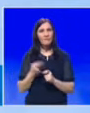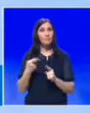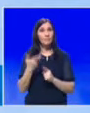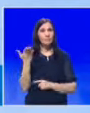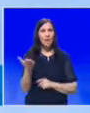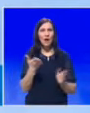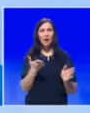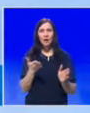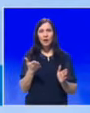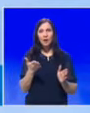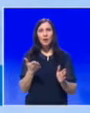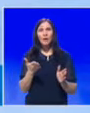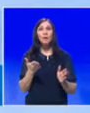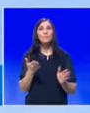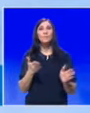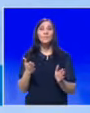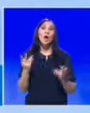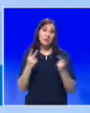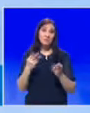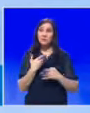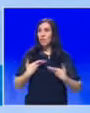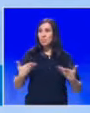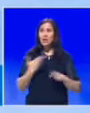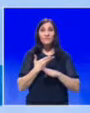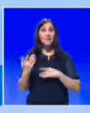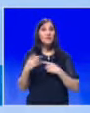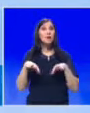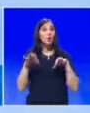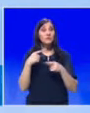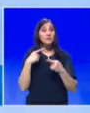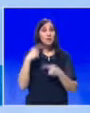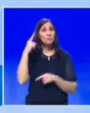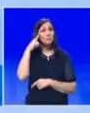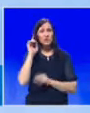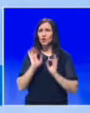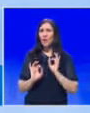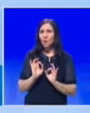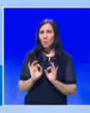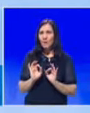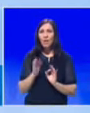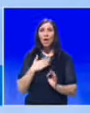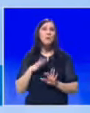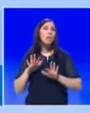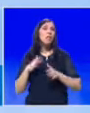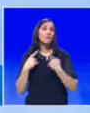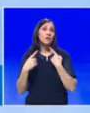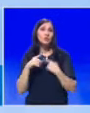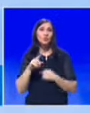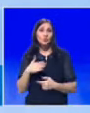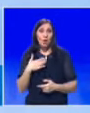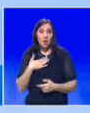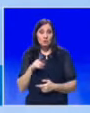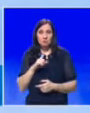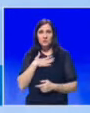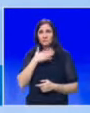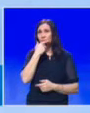към тях. Каните с публичен ли ги документ. Разговор? Разбира се, че ние сме винаги готови за разговори и смятам, че и в момента има някакви разговори, за които аз